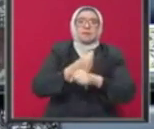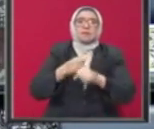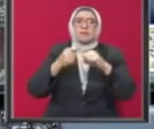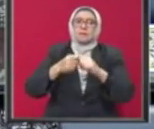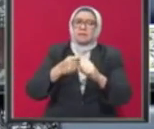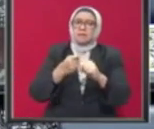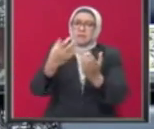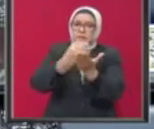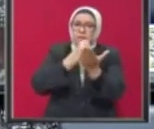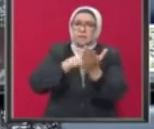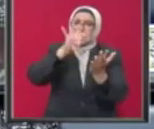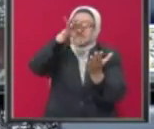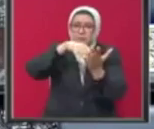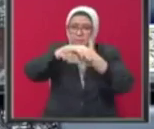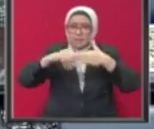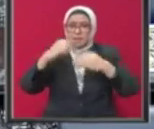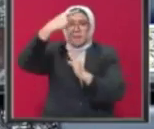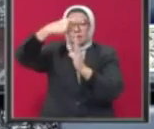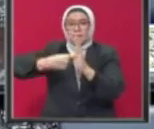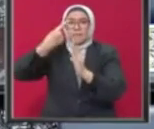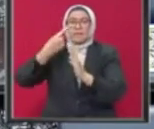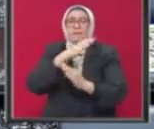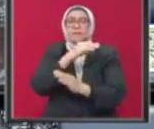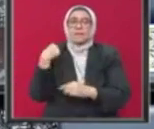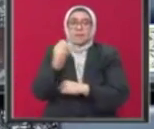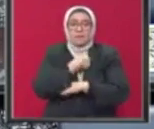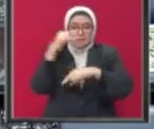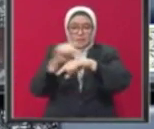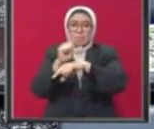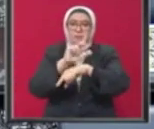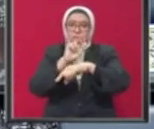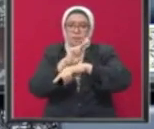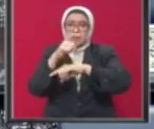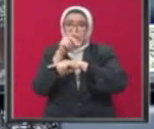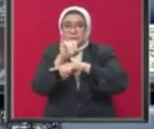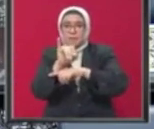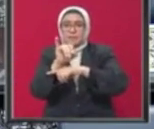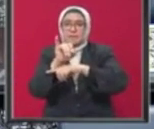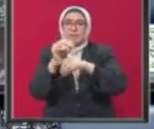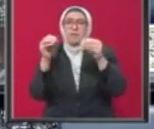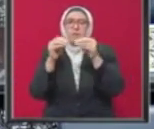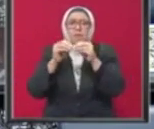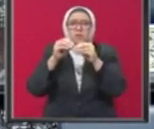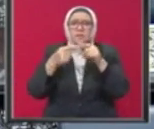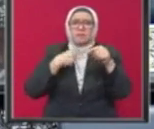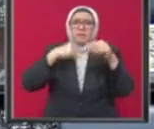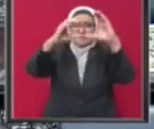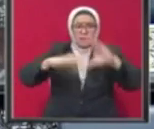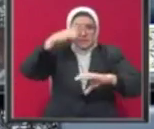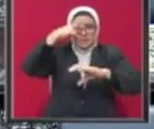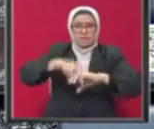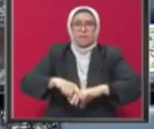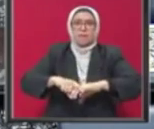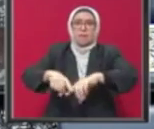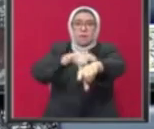sebulan. Yang ketiga, kita juga menggunakan kooperasi sebagai satu langkah jangka masa panjang menggalakkan pada pekebun kecil